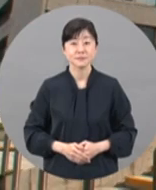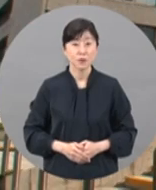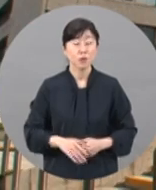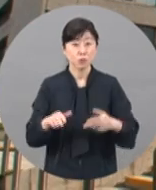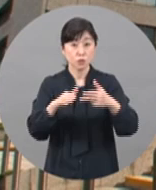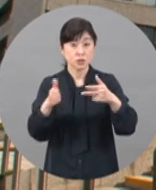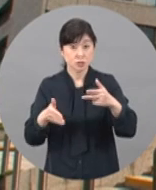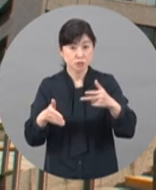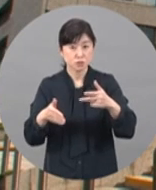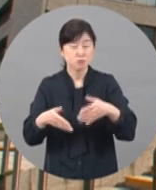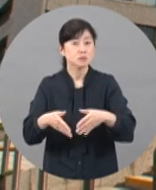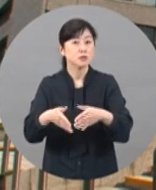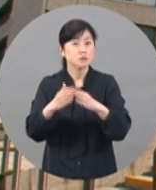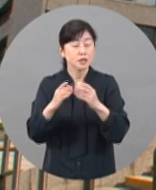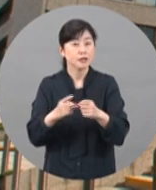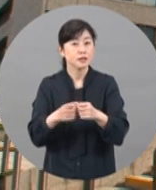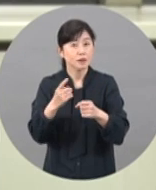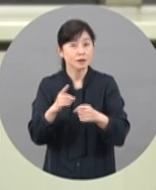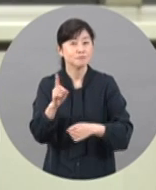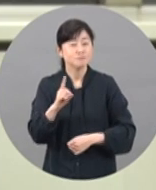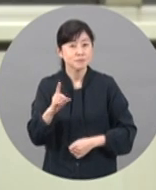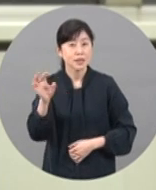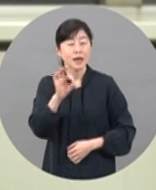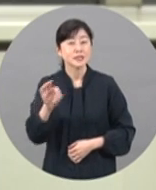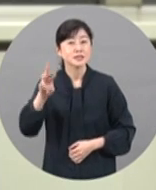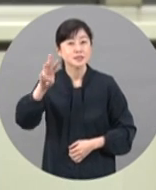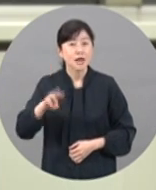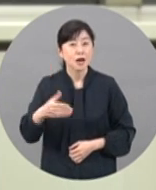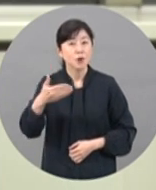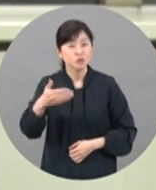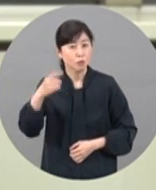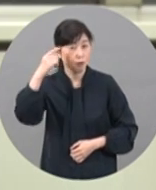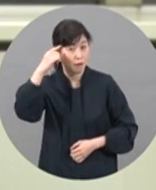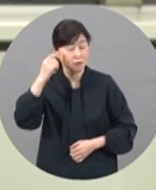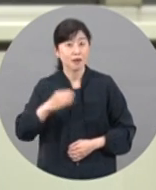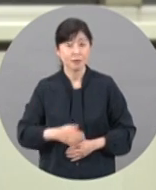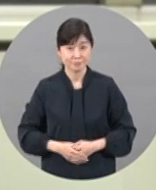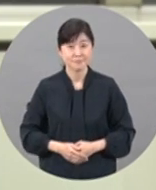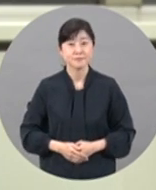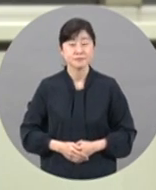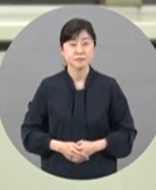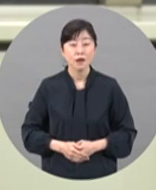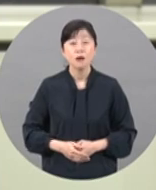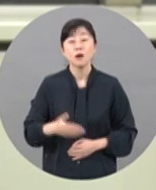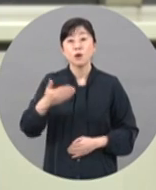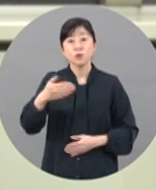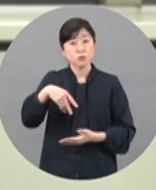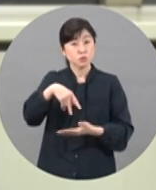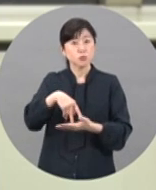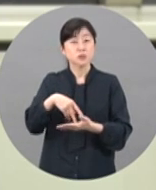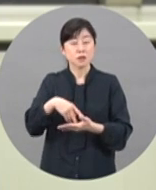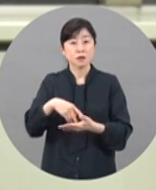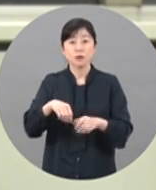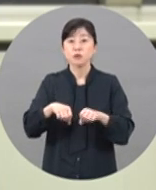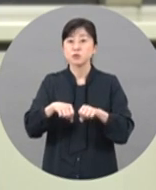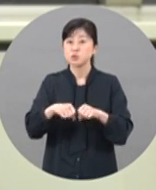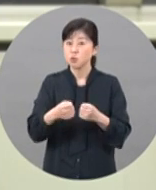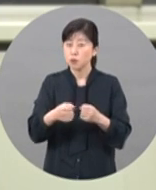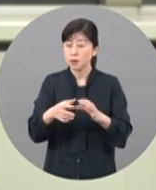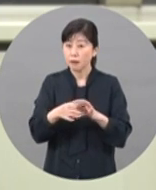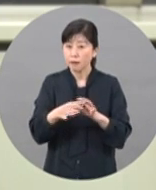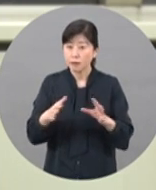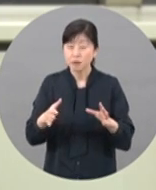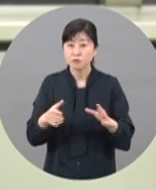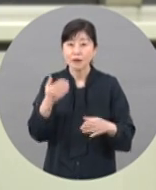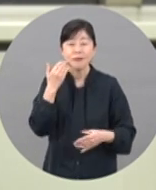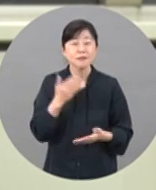この施設には品川区の並々ならぬ思いがありました。 区として障害の有無にかかわらず